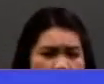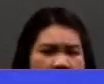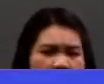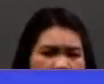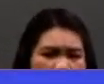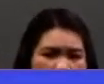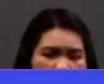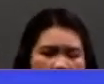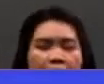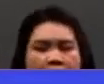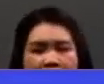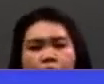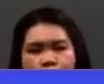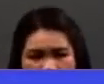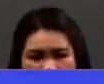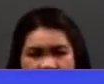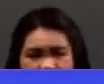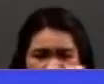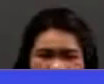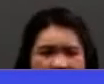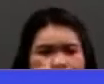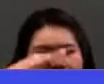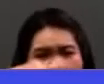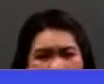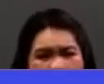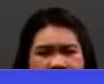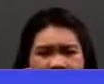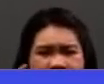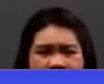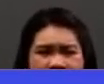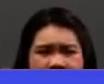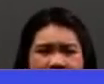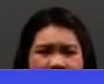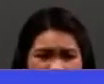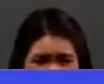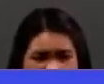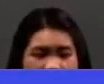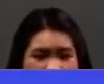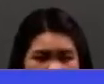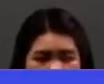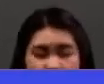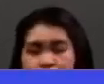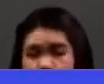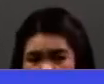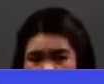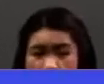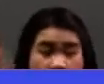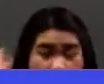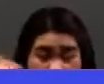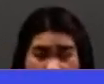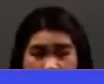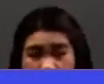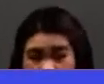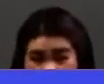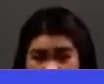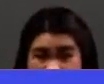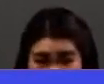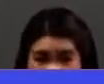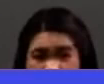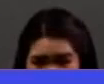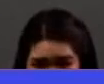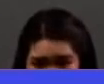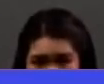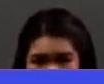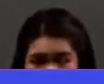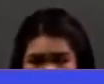าโหมชื่นชมความร่วมมือระหว่างองค์การเภสัชกรรมและบริษัท SK Bioscience ของสหรัฐเกาหลีนะคะ